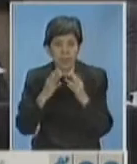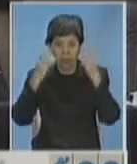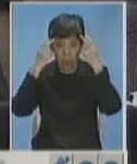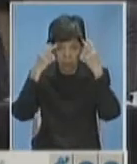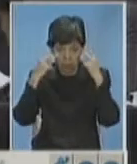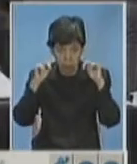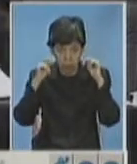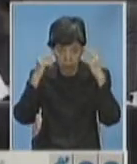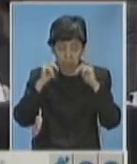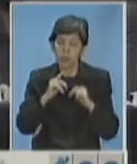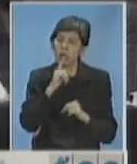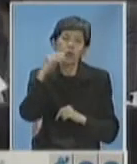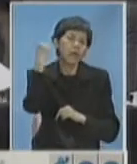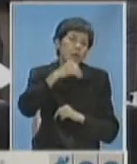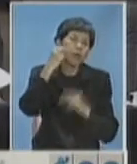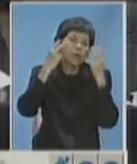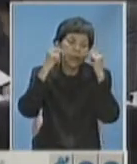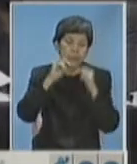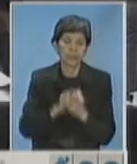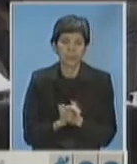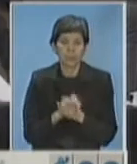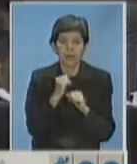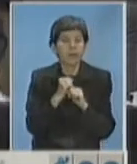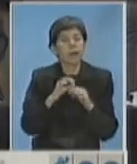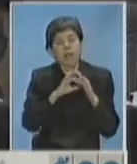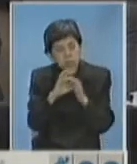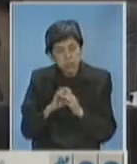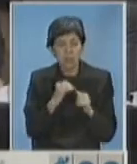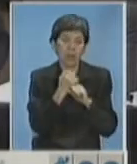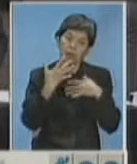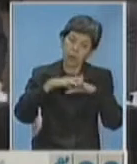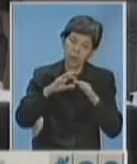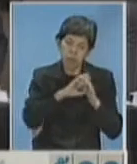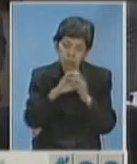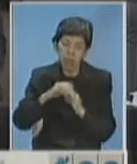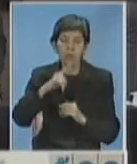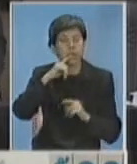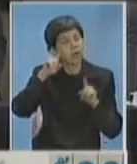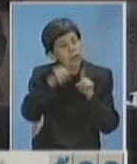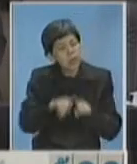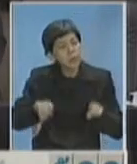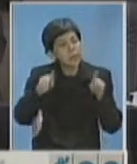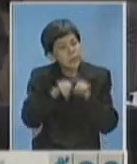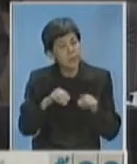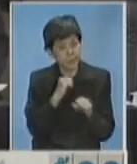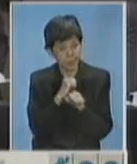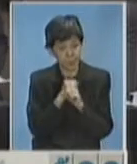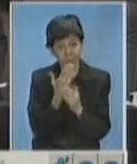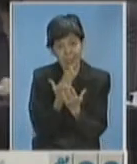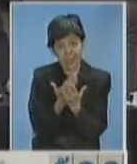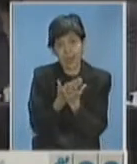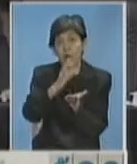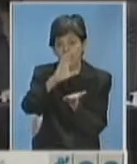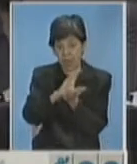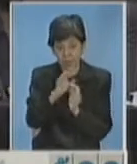ฐมนตรีพูดเสมอว่าบูรณาการอยากให้บูรณาการแต่การจัดทำงบประมาณ